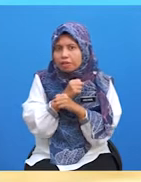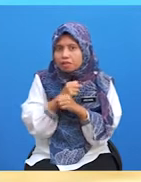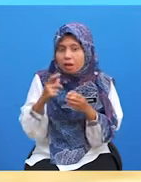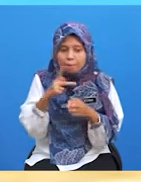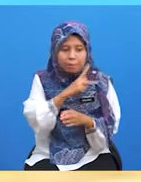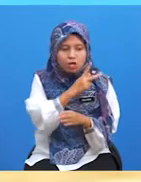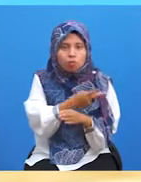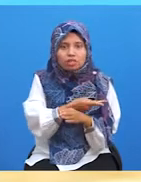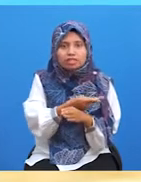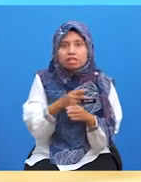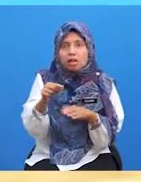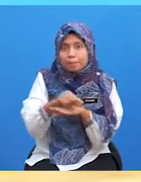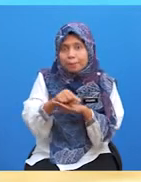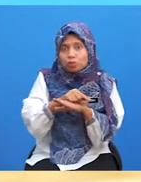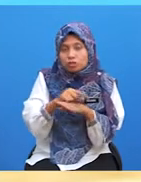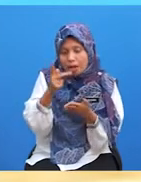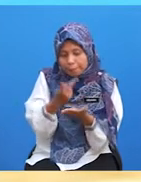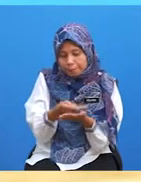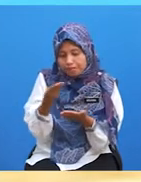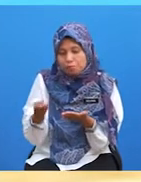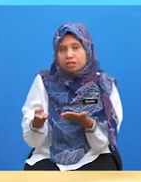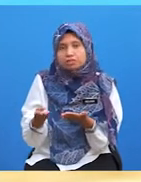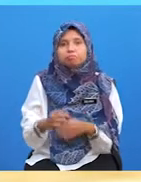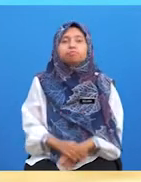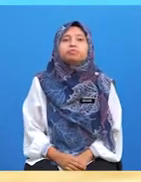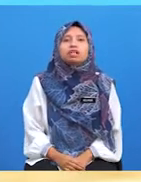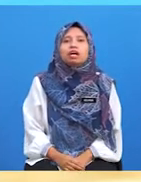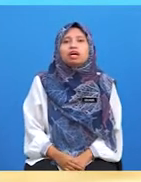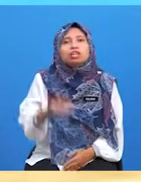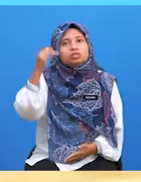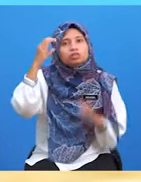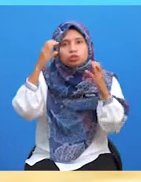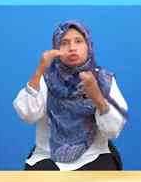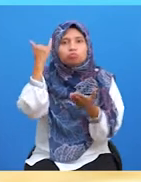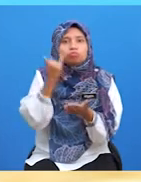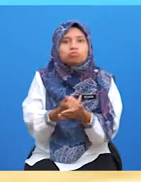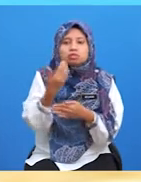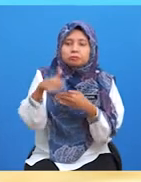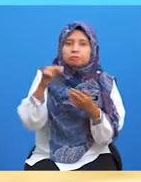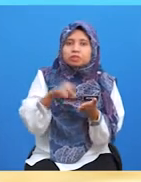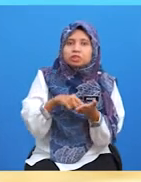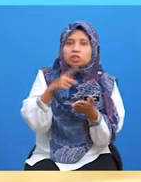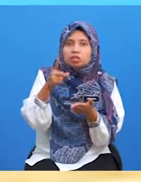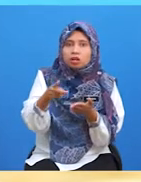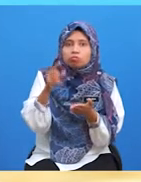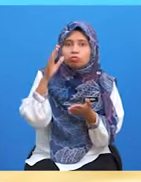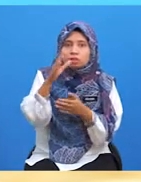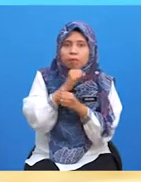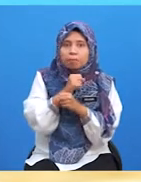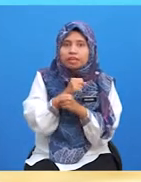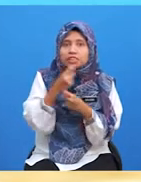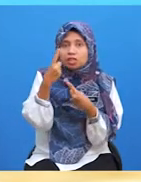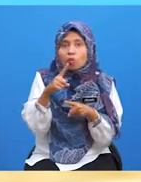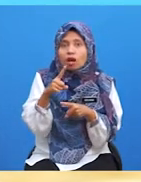menguasai penggunaan peribahasa dengan baik. Cikgu yakin selepas ini, kamu dapat